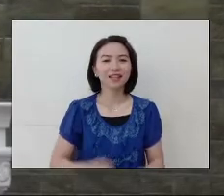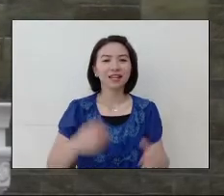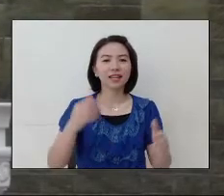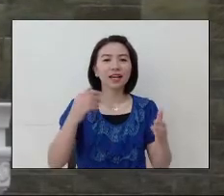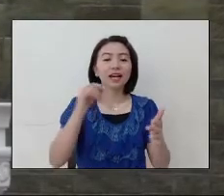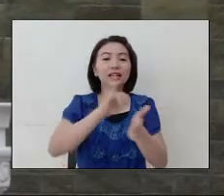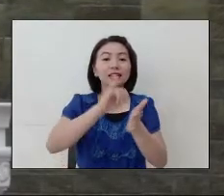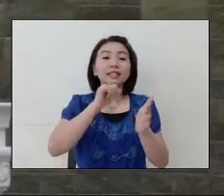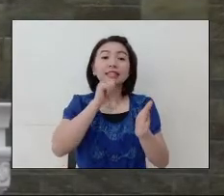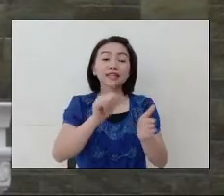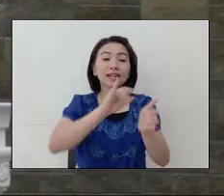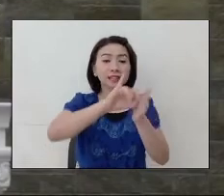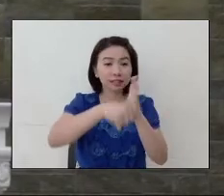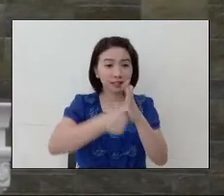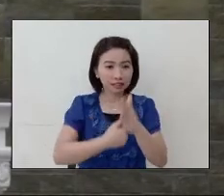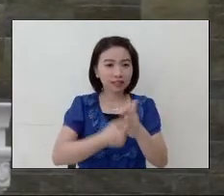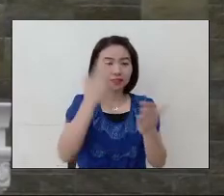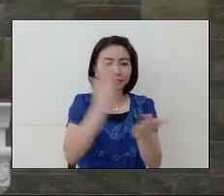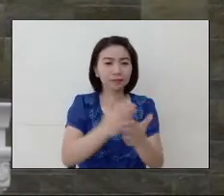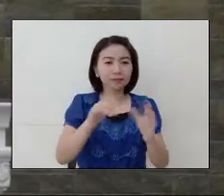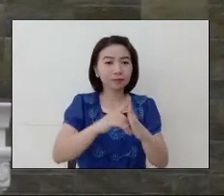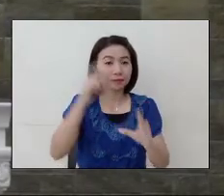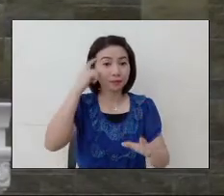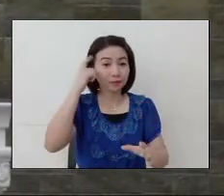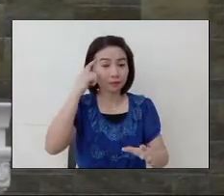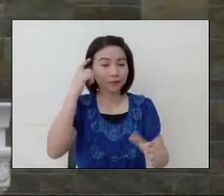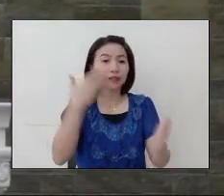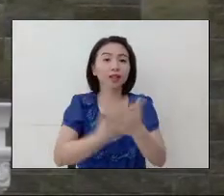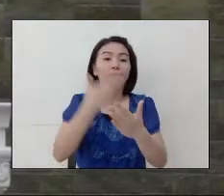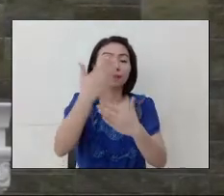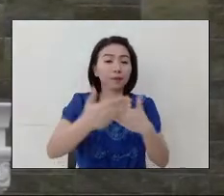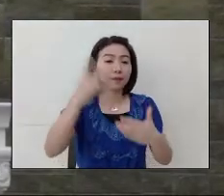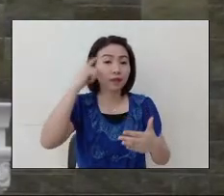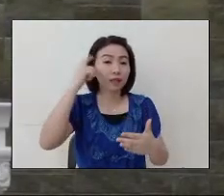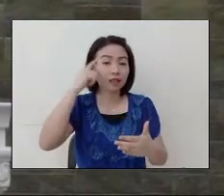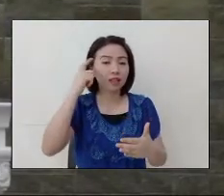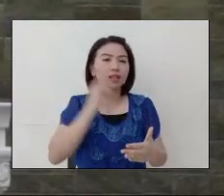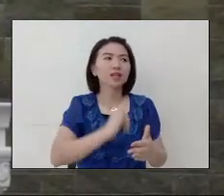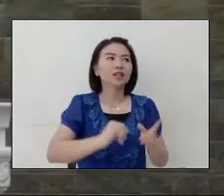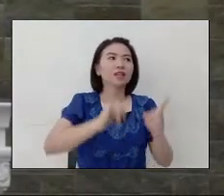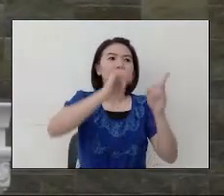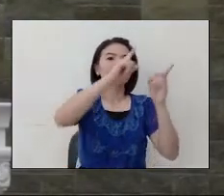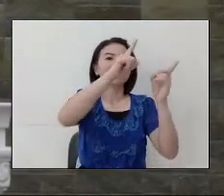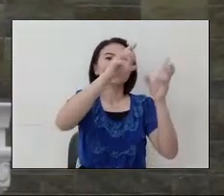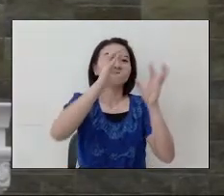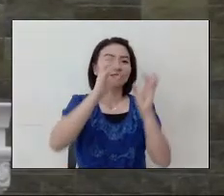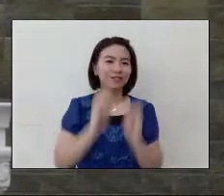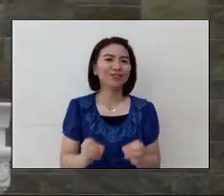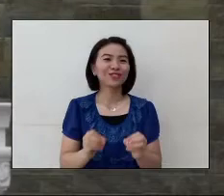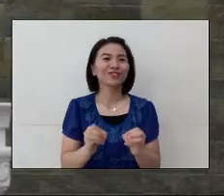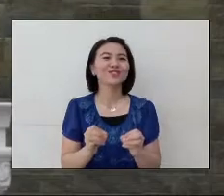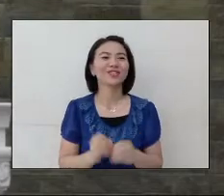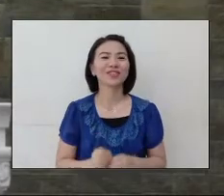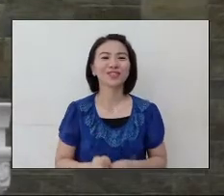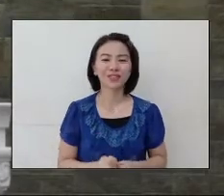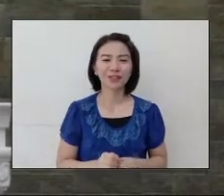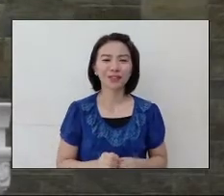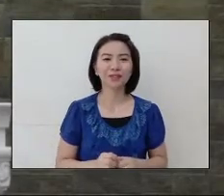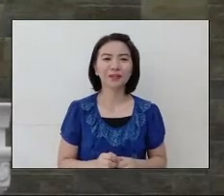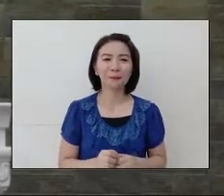After thinking, next is doing. Kaya sabi ko po sa inyo kanina mga kapatid, this